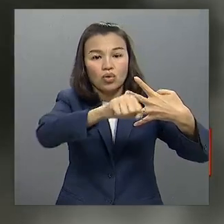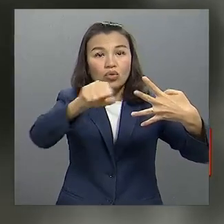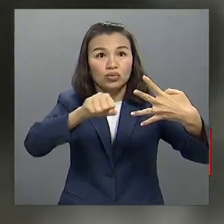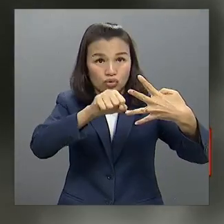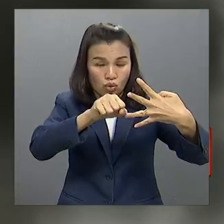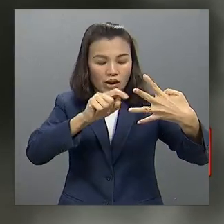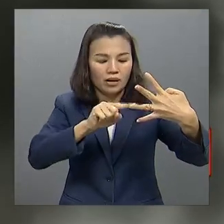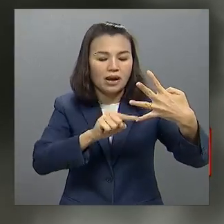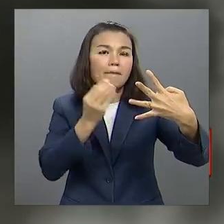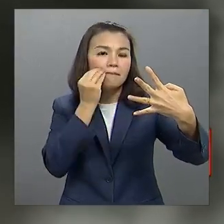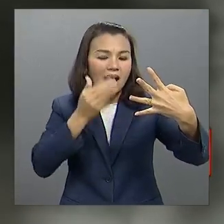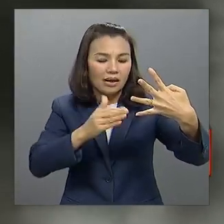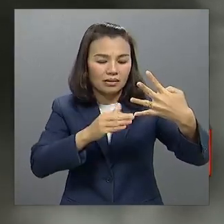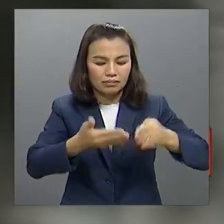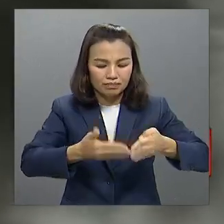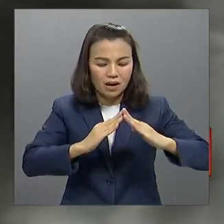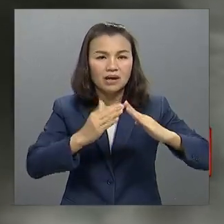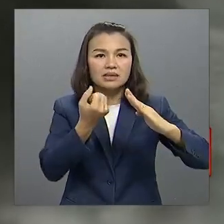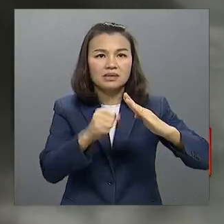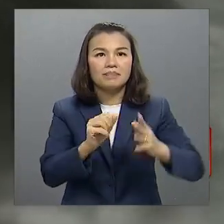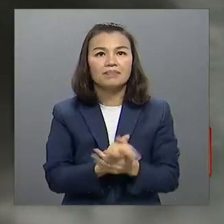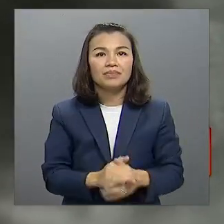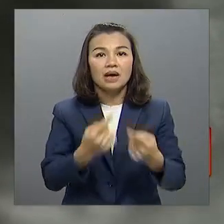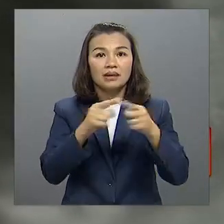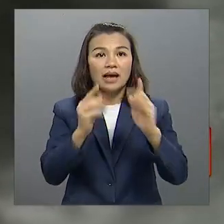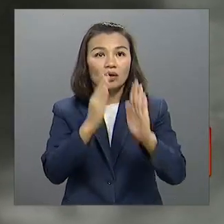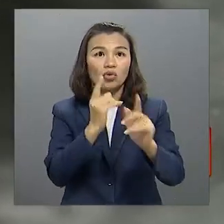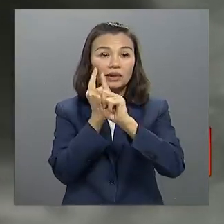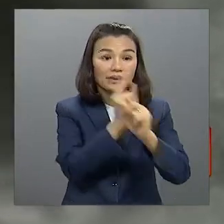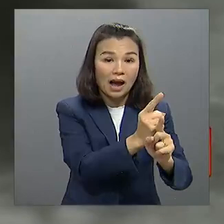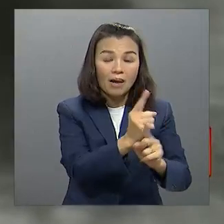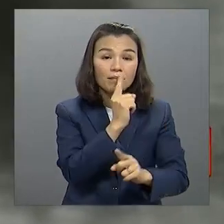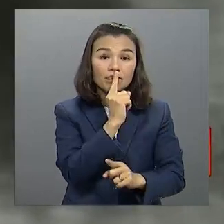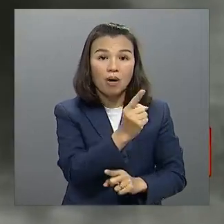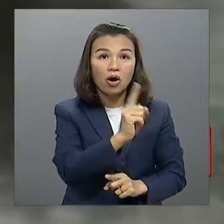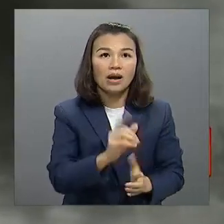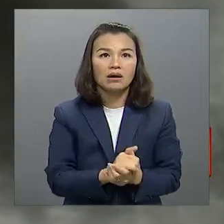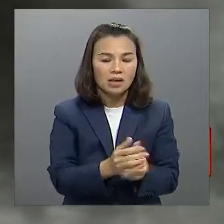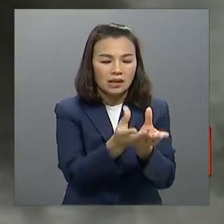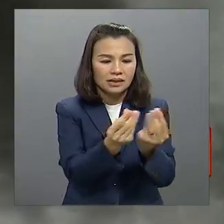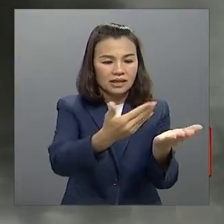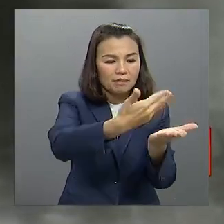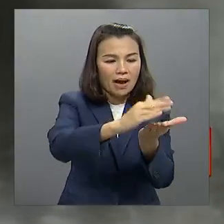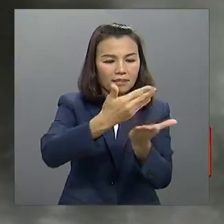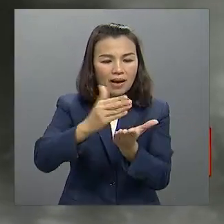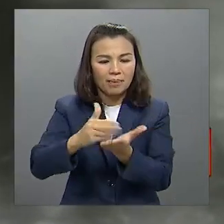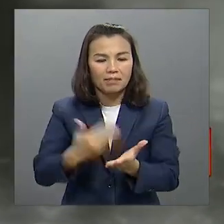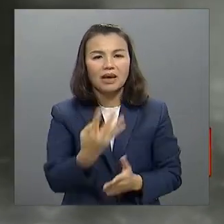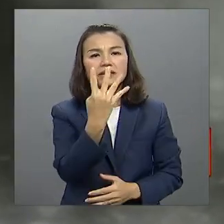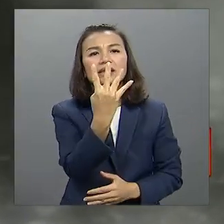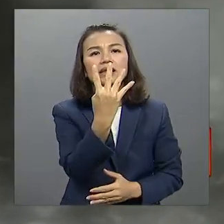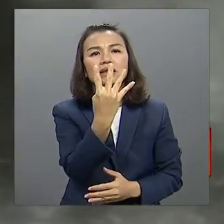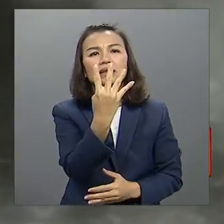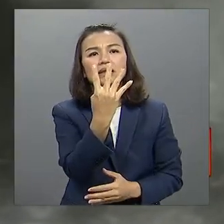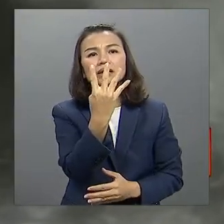แต่คิดแบบนั้นเนี่ยคนที่ทำตามนี่กลายเป็นว่าจะถูกแบ่งที่เป็นล็อกๆ4ล็อกแต่